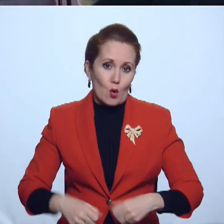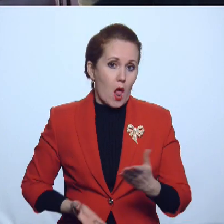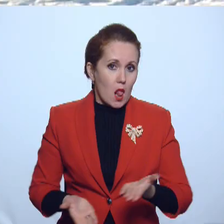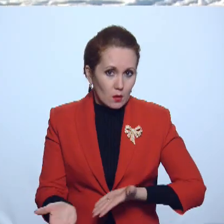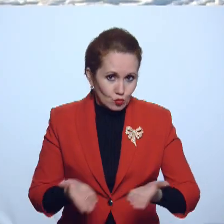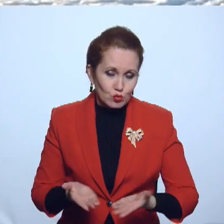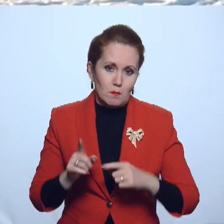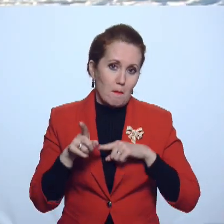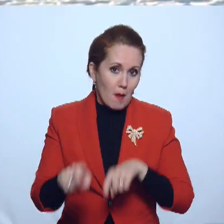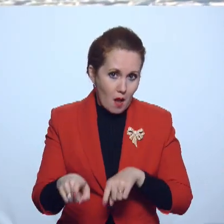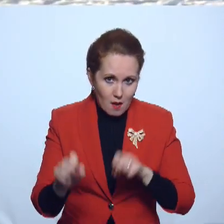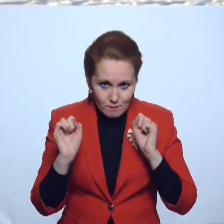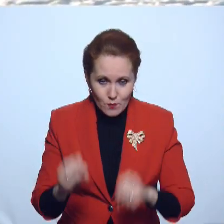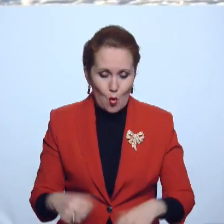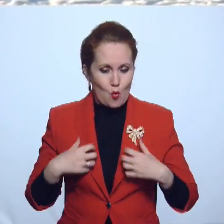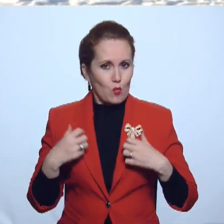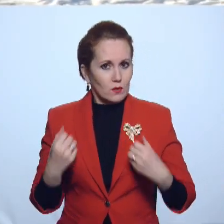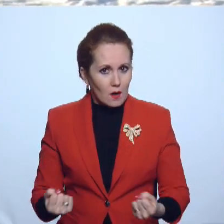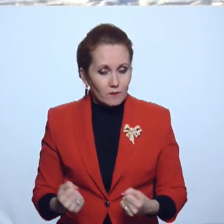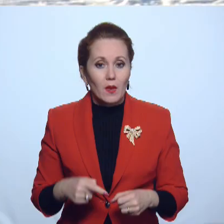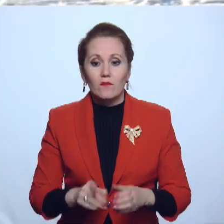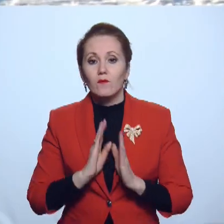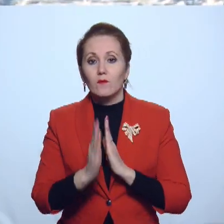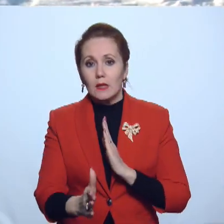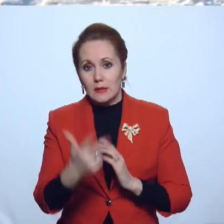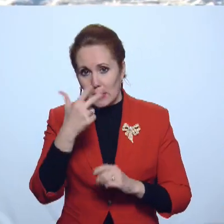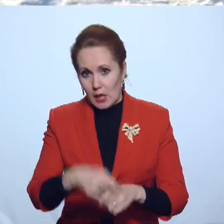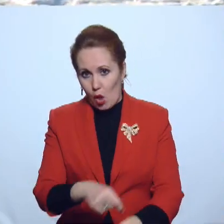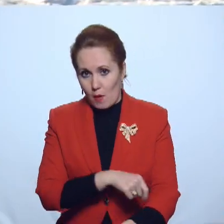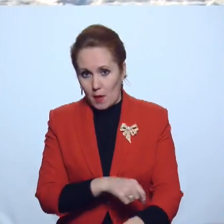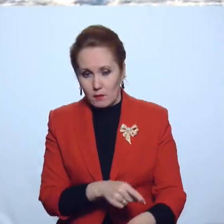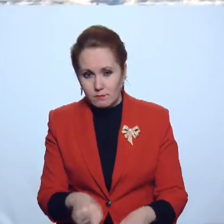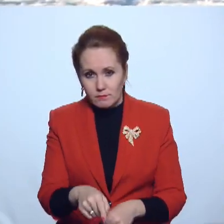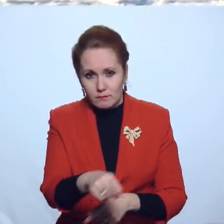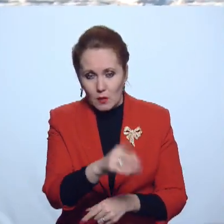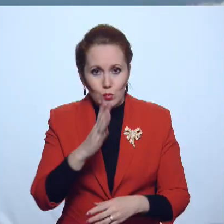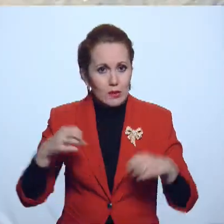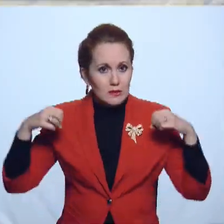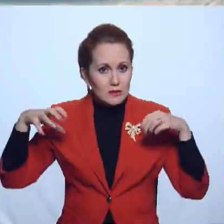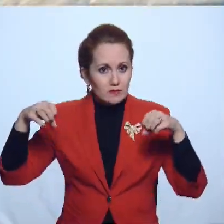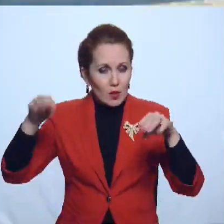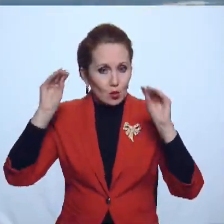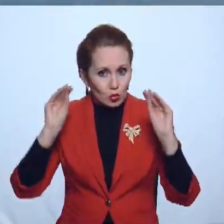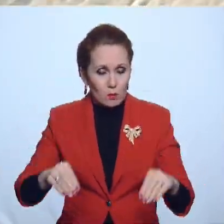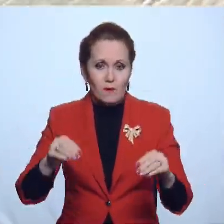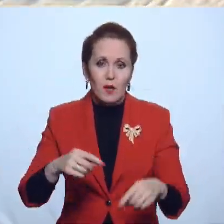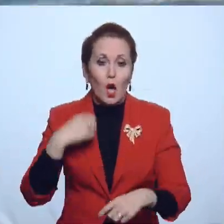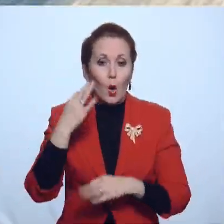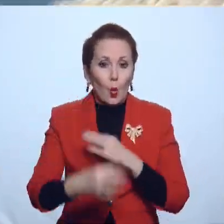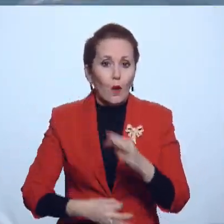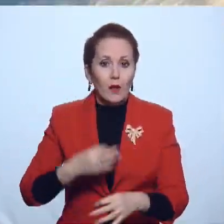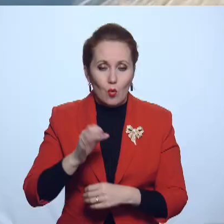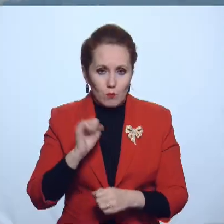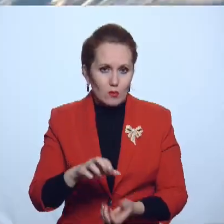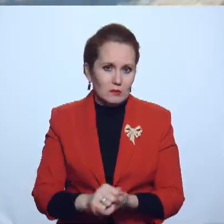общем, оздоравливаться. Вдоль экотропы здоровья протяженностью 3 километра планируют сделать освещение. Круглый год здесь смогут